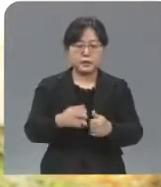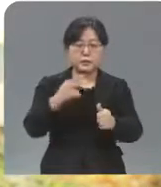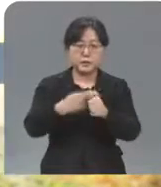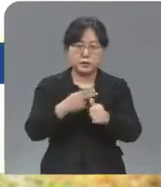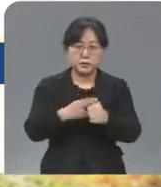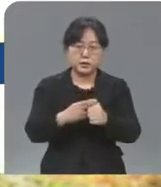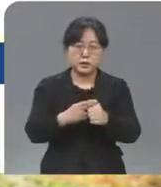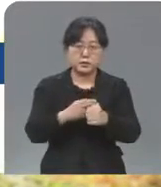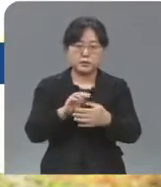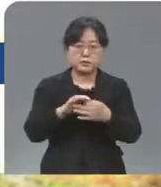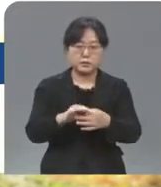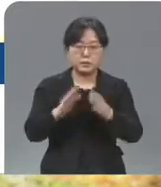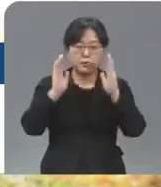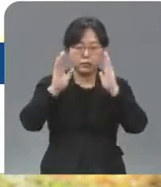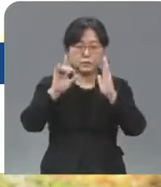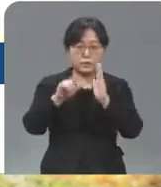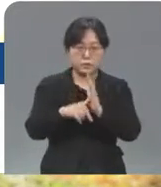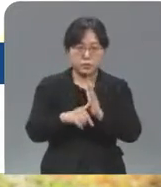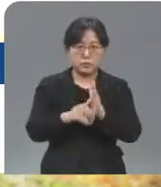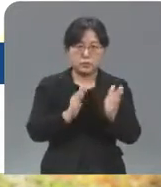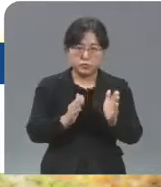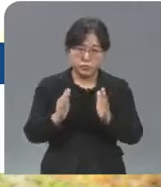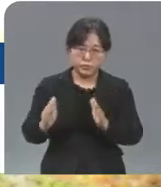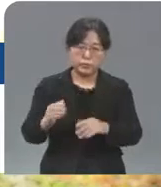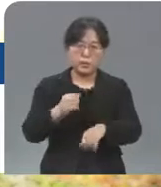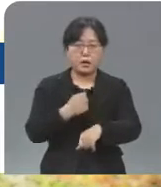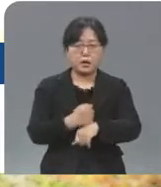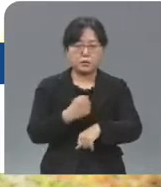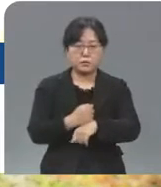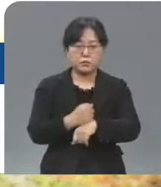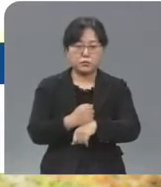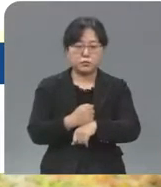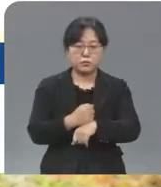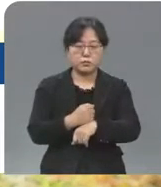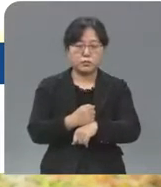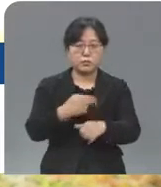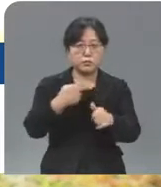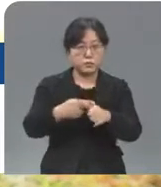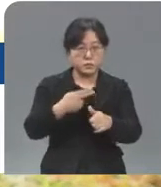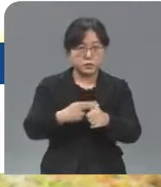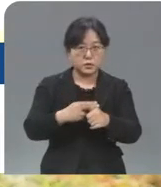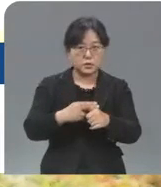통해서 그 수업 시간에 그 글씨 준비도 하기도 하고